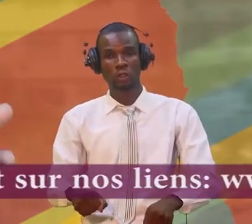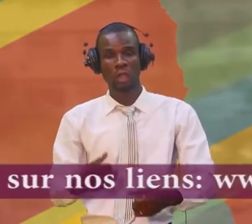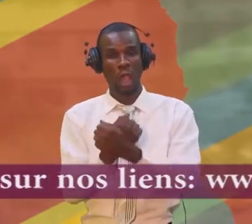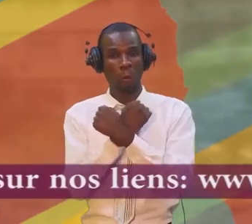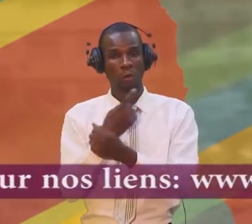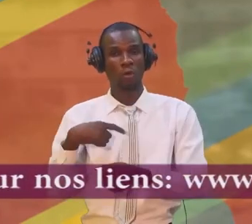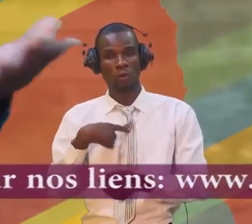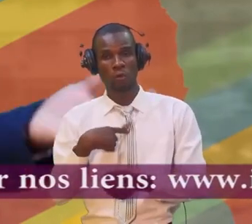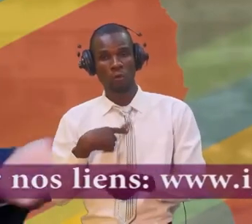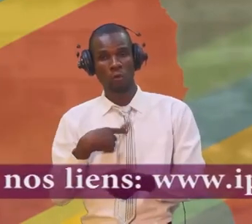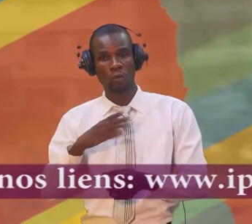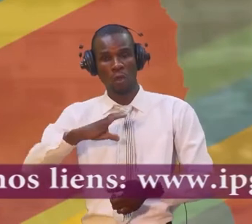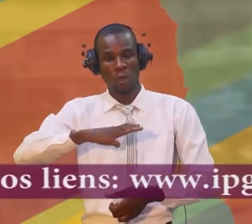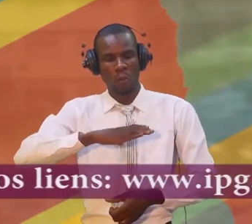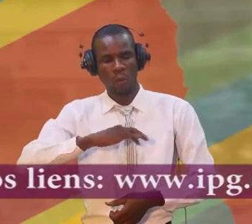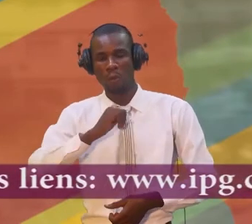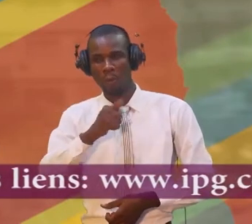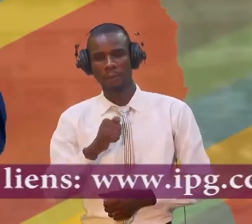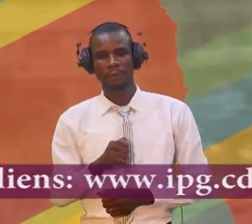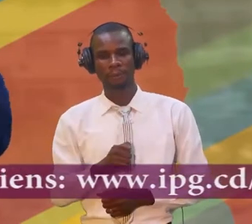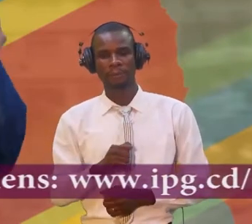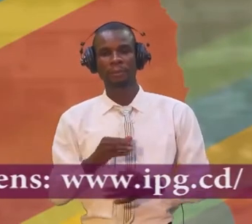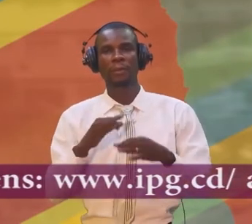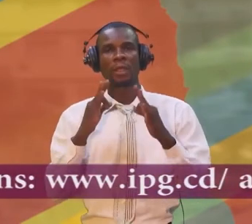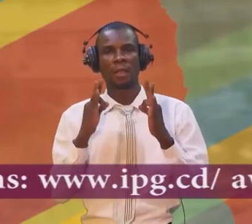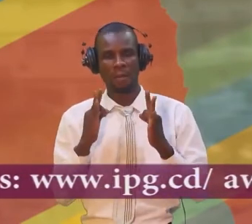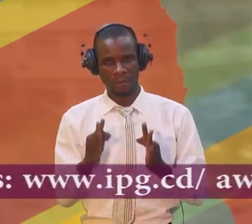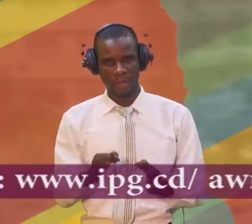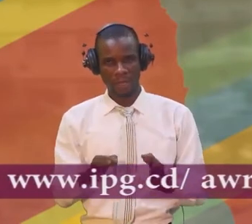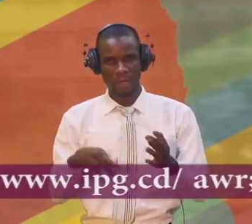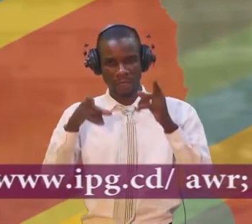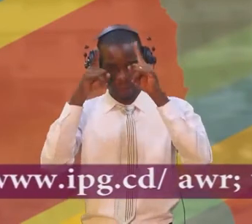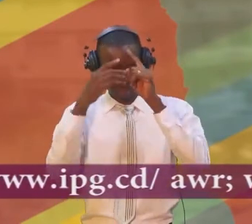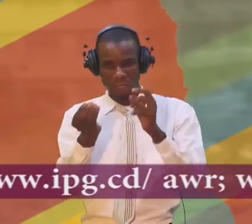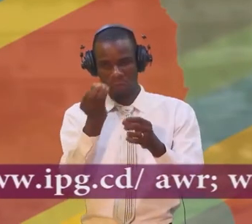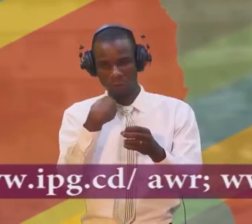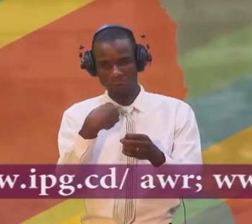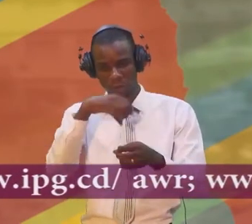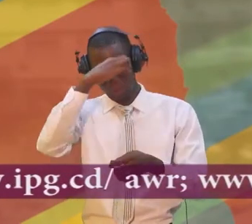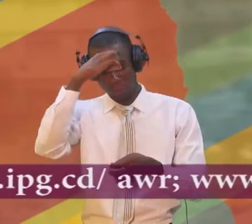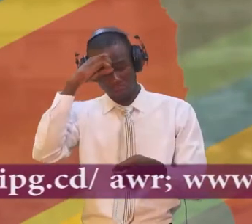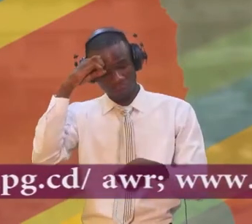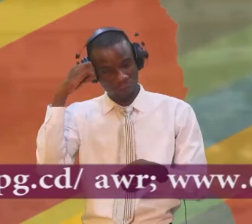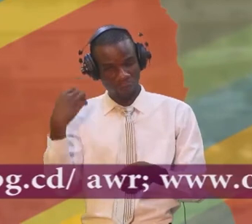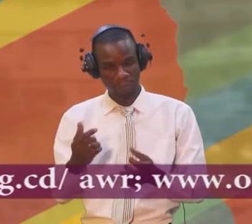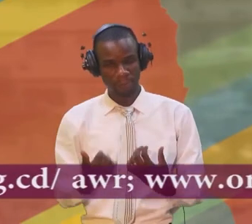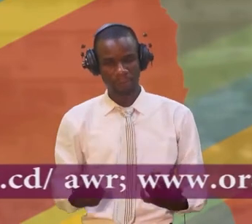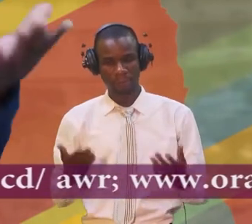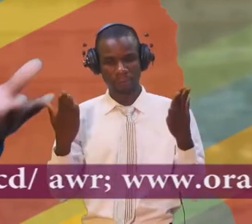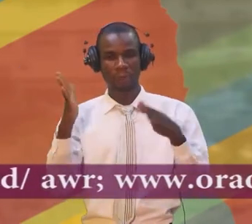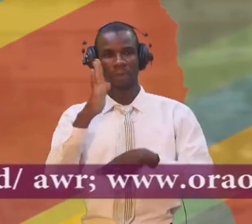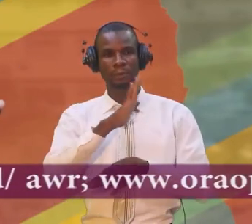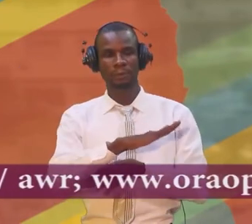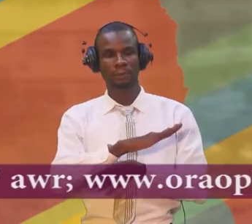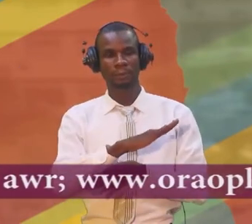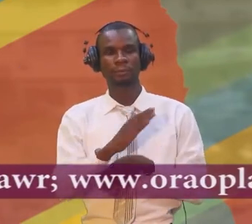na waliokufa, kwa sababu wafu hawawezi kuwa na uwezo lolote la kuzungumza nasi.